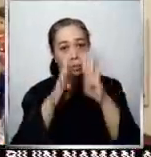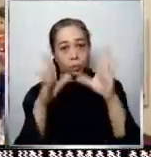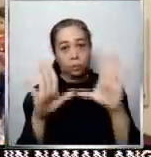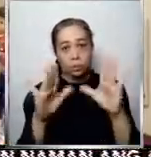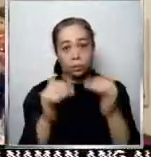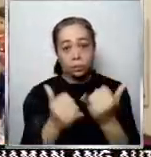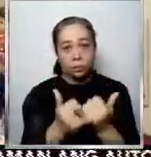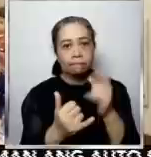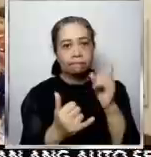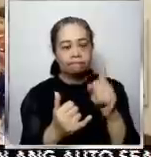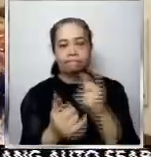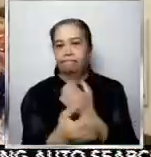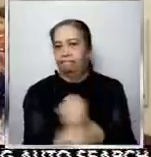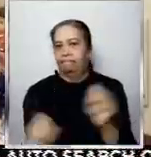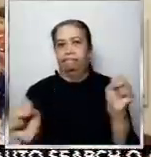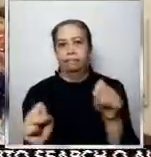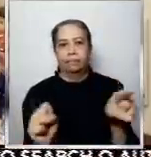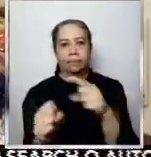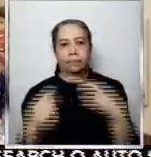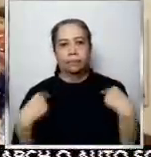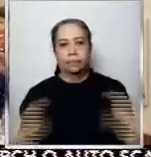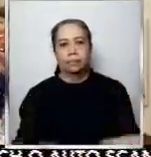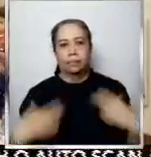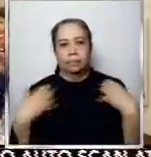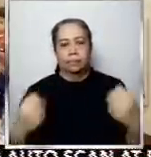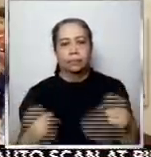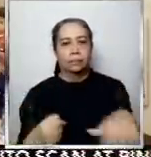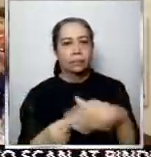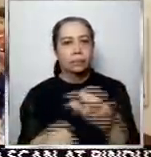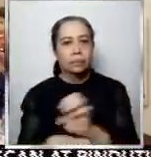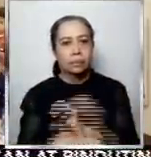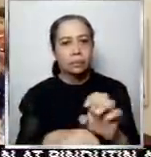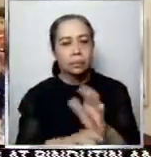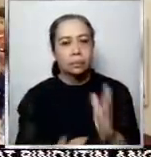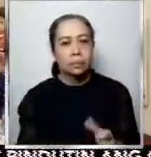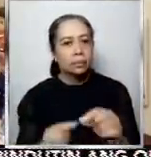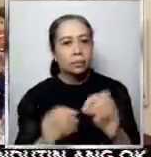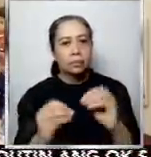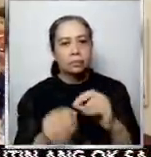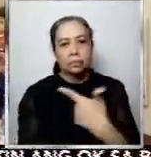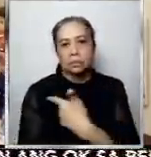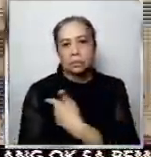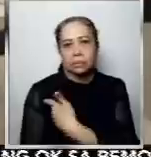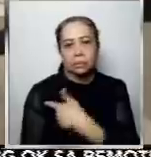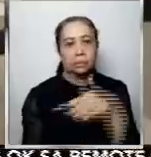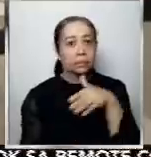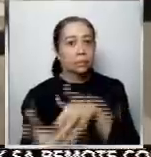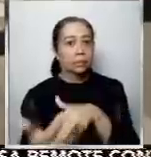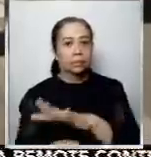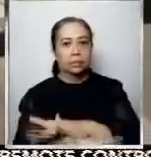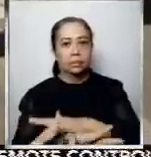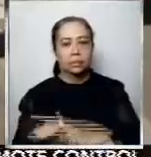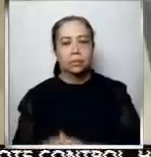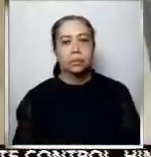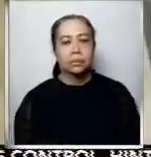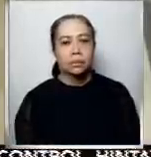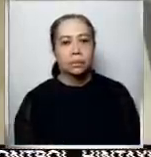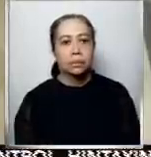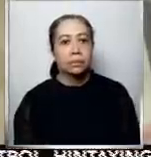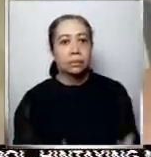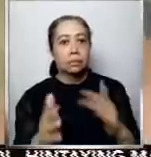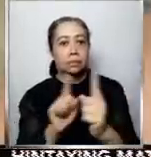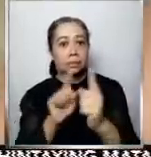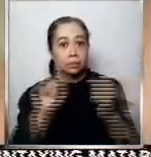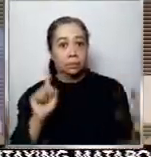kaligtasan at kalusugan ng kanilang mga empleyado, lalo't wala pang bakuna para sa COVID-19. Bukod sa social distancing at